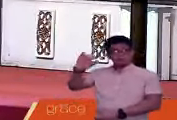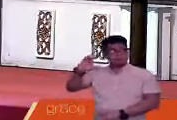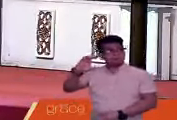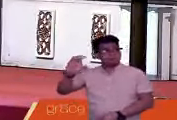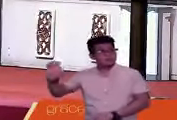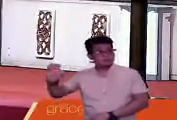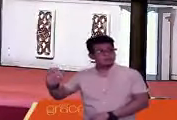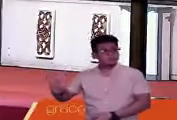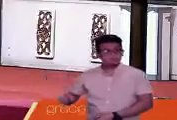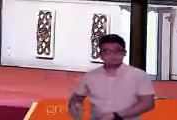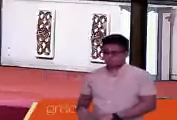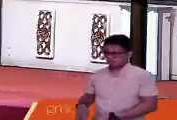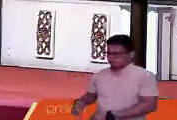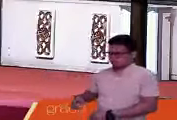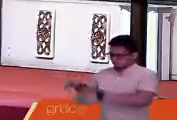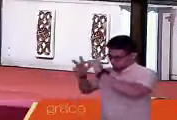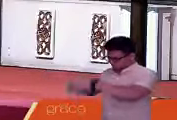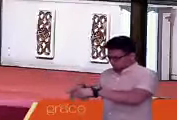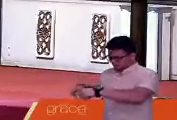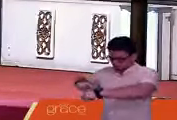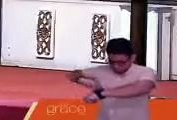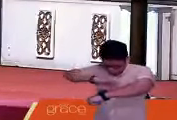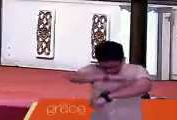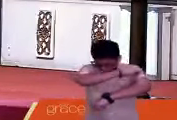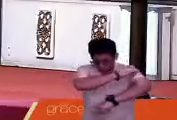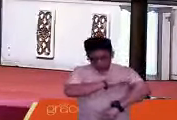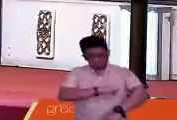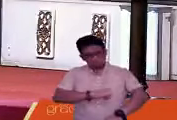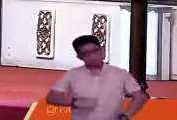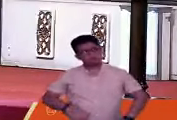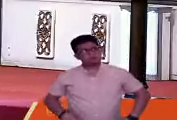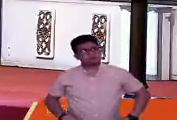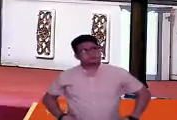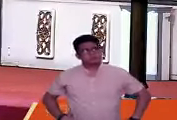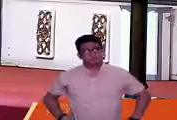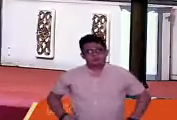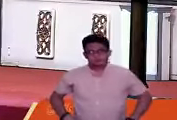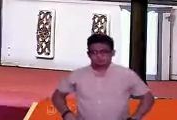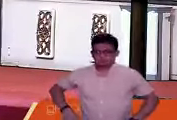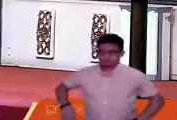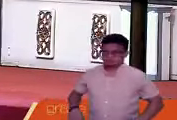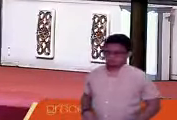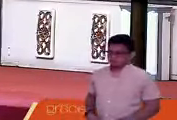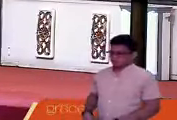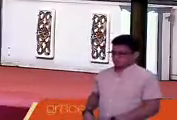Daganda yun nga ito, palit og yellow, pero wa siya kabalo, unsa yung yellow ang yang paliton.